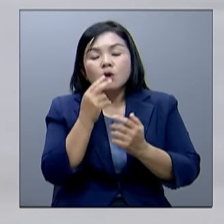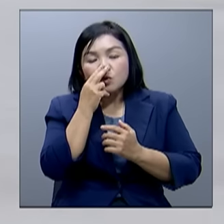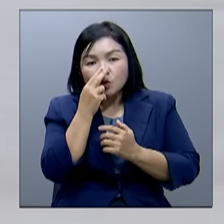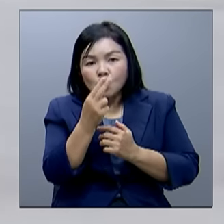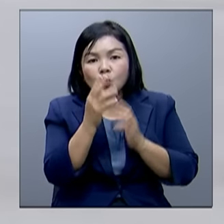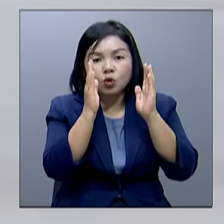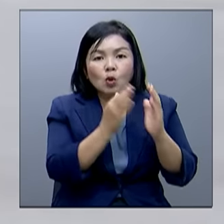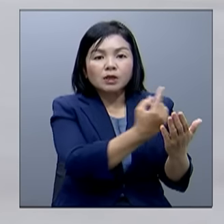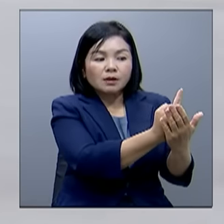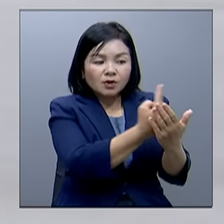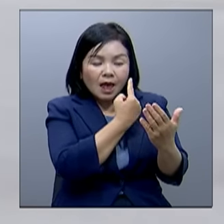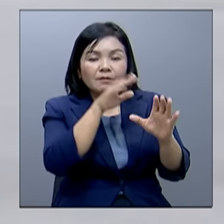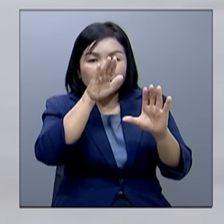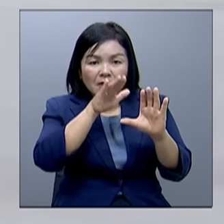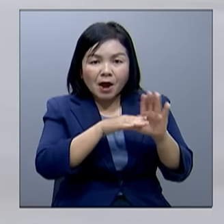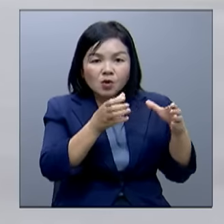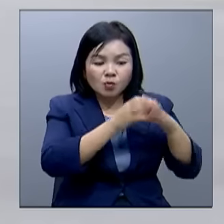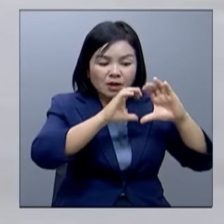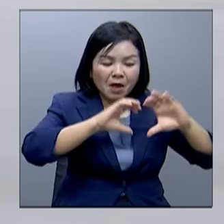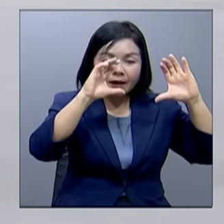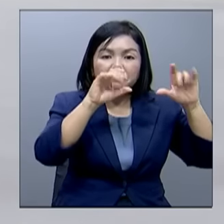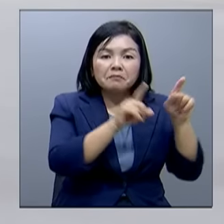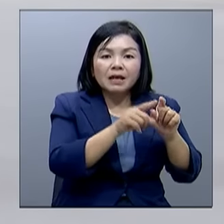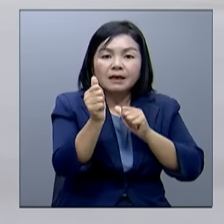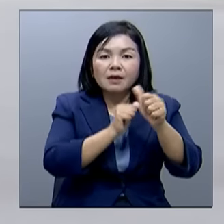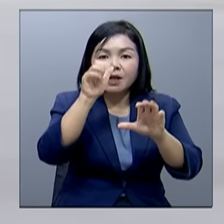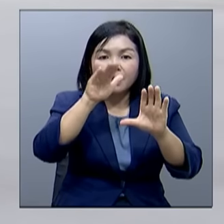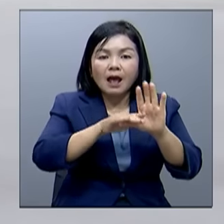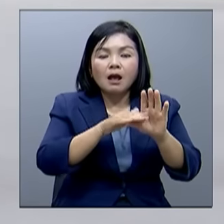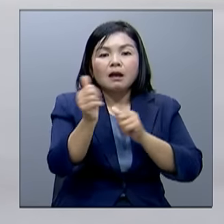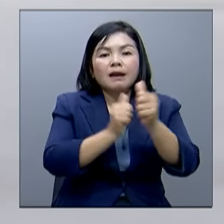มัครในพรรคร่วมรัฐบาลด้วยกันนะคะจะเป็นการไปแย่งชิงคะแนนกันค่ะ